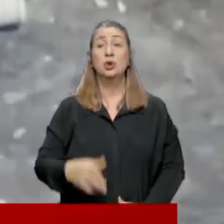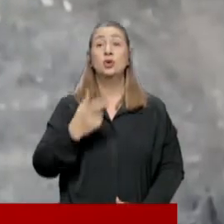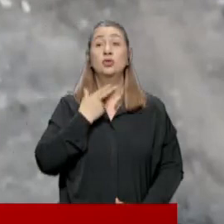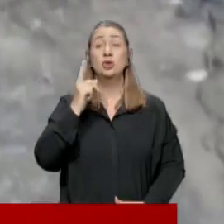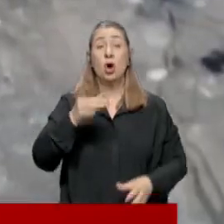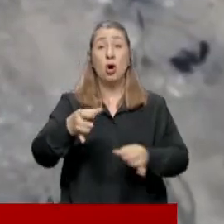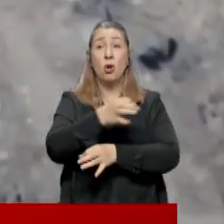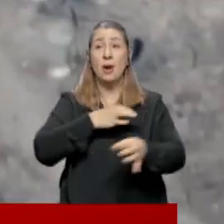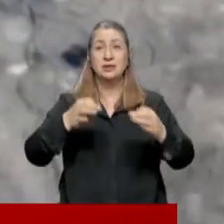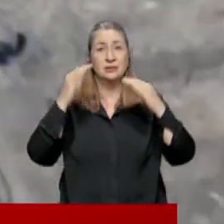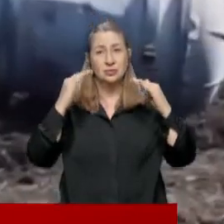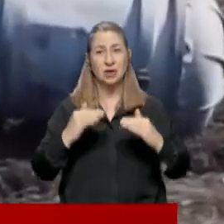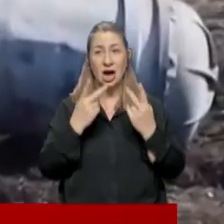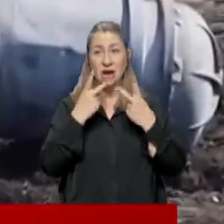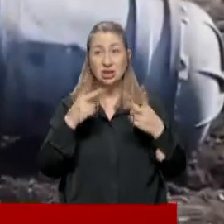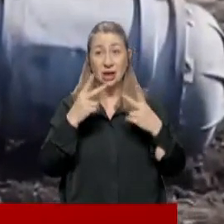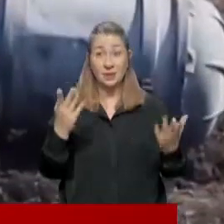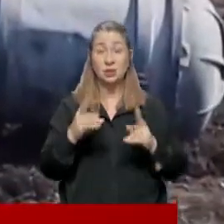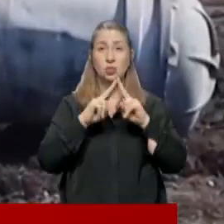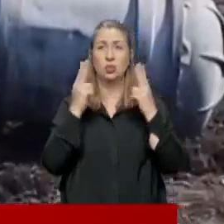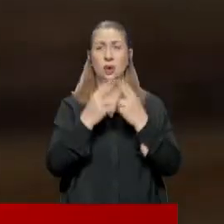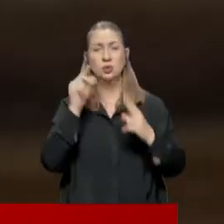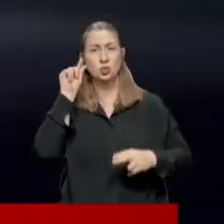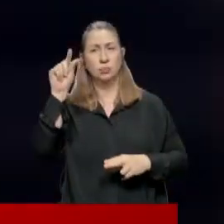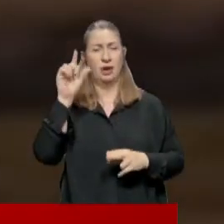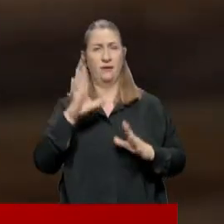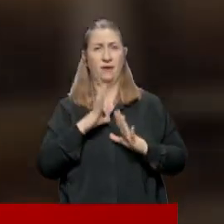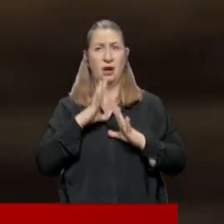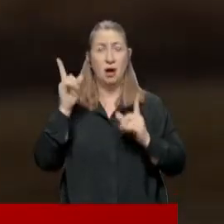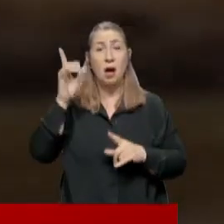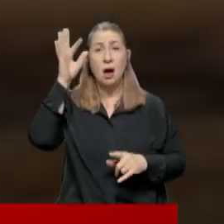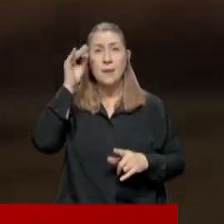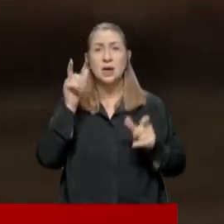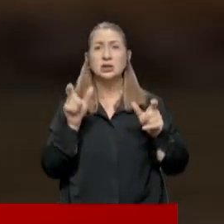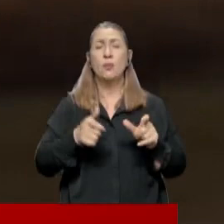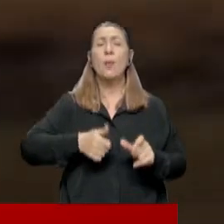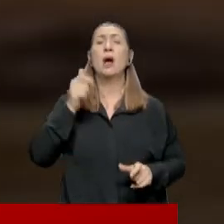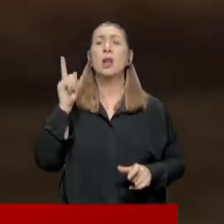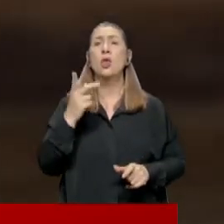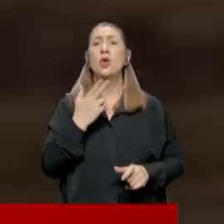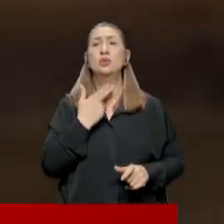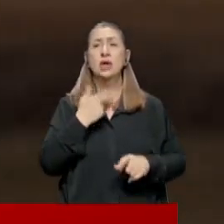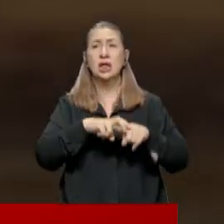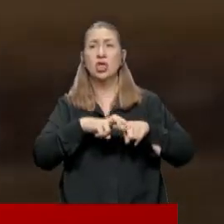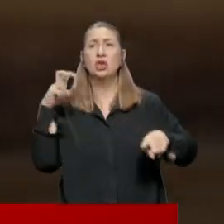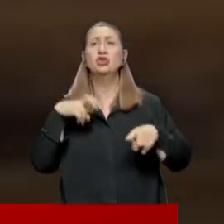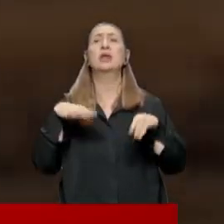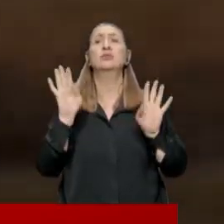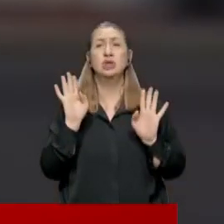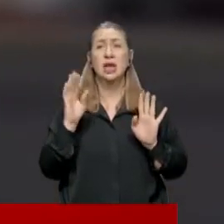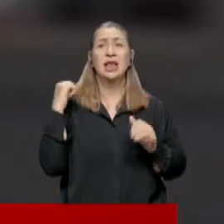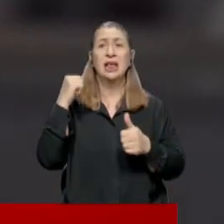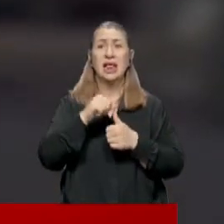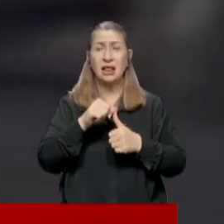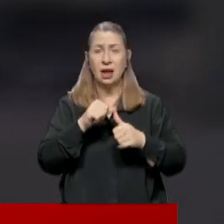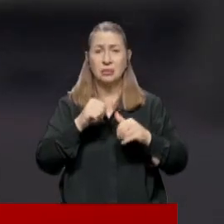Rusya'nın operasyonları azaltacağız açıklamasına dünya şüpheyle yaklaştı. Amerikan Savunma Bakanlığı Rusya'nın geri çekilmeyeceğini,